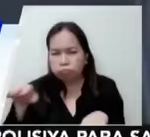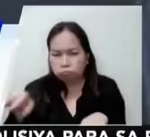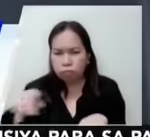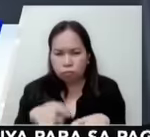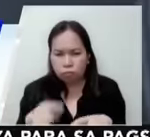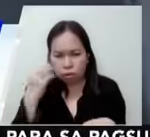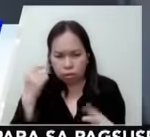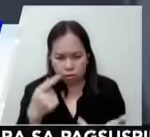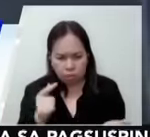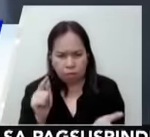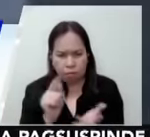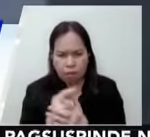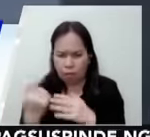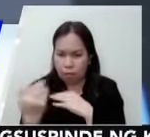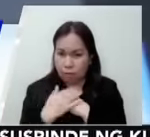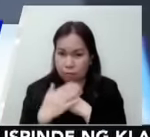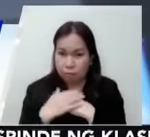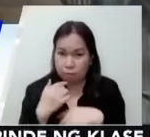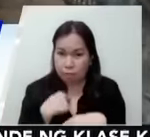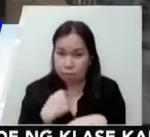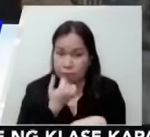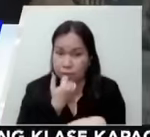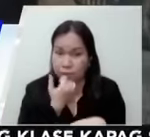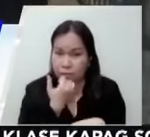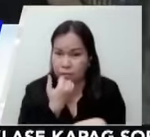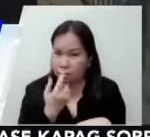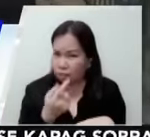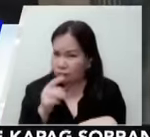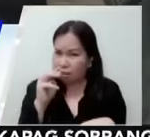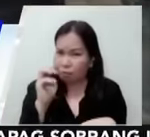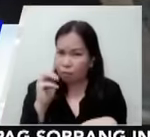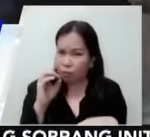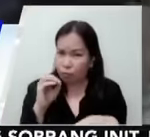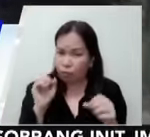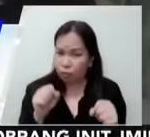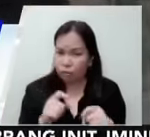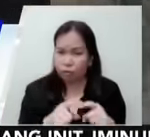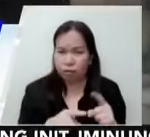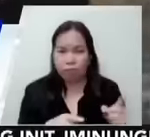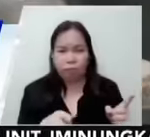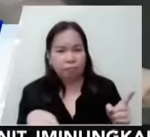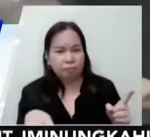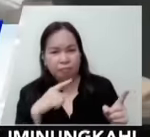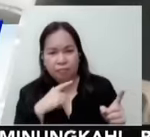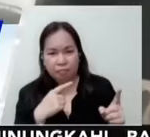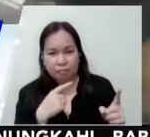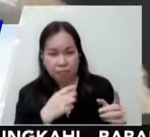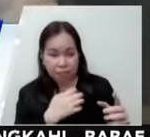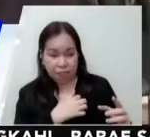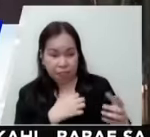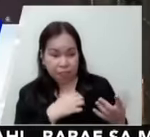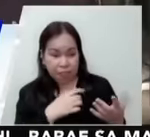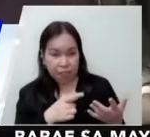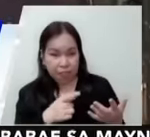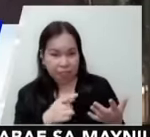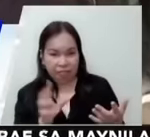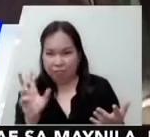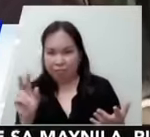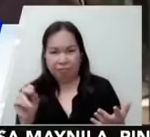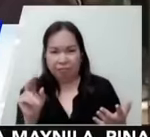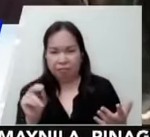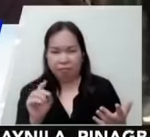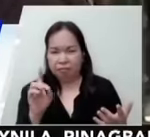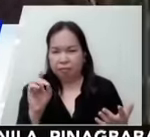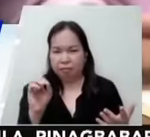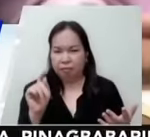naman. Ito naman, ano naman yung memo eh. Hindi kinilala ng enforcer ng DOTR ang memo, kaya tinikitan pa rin